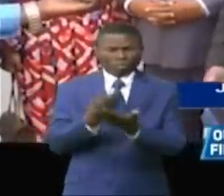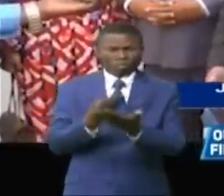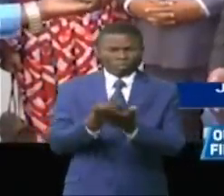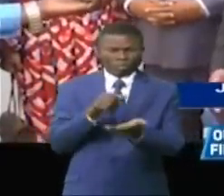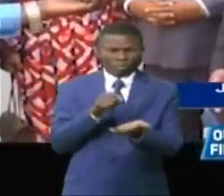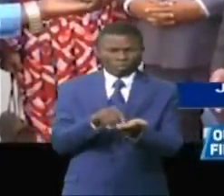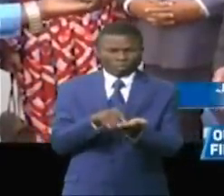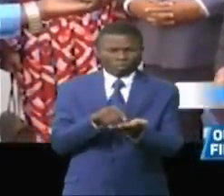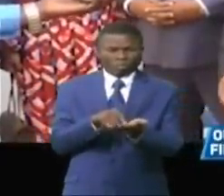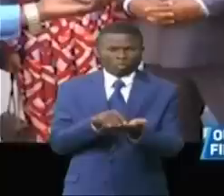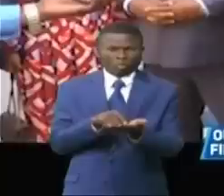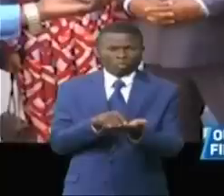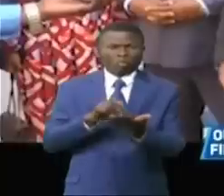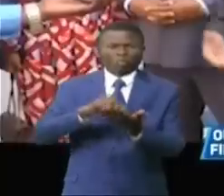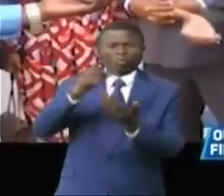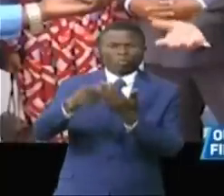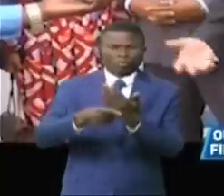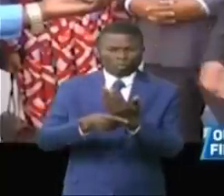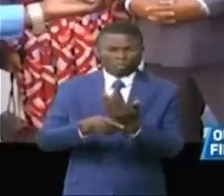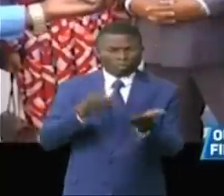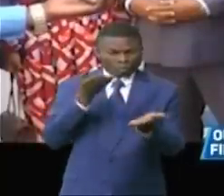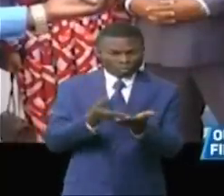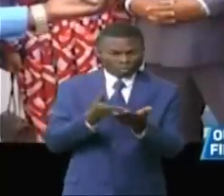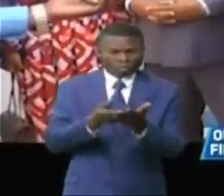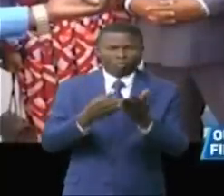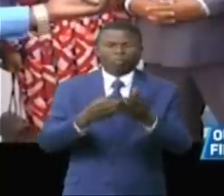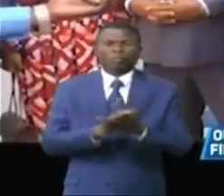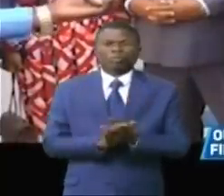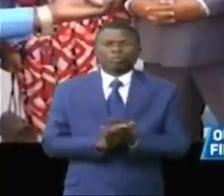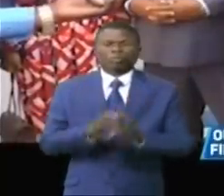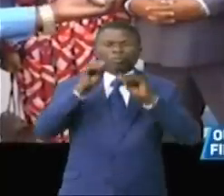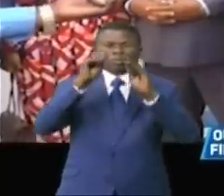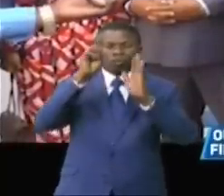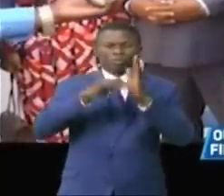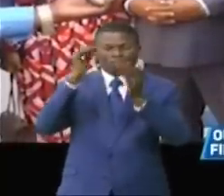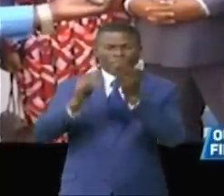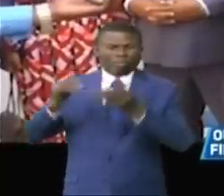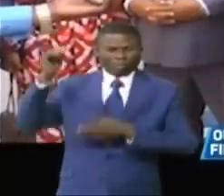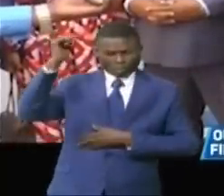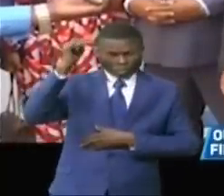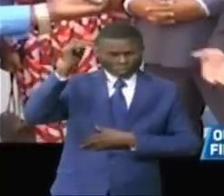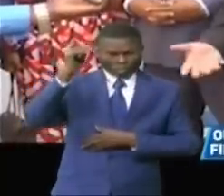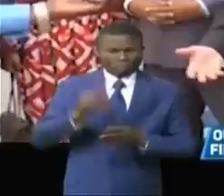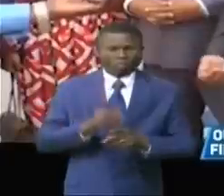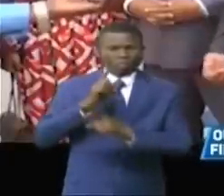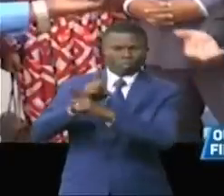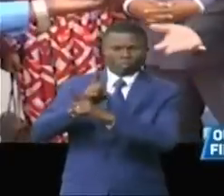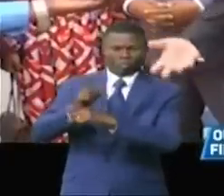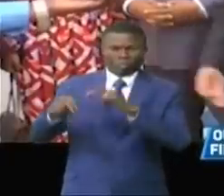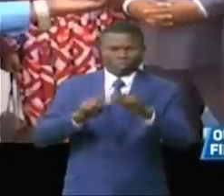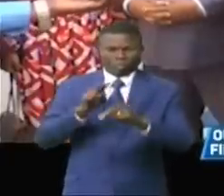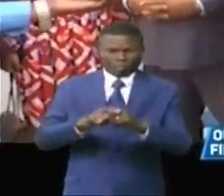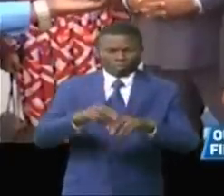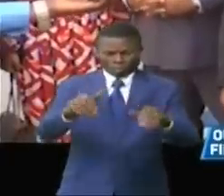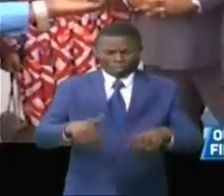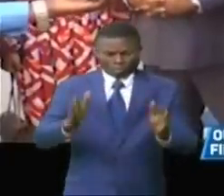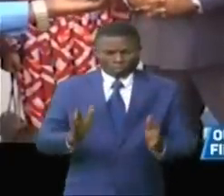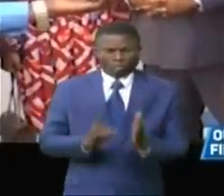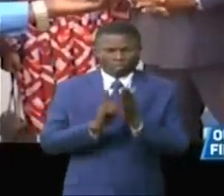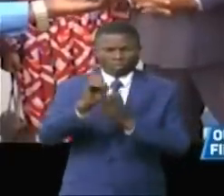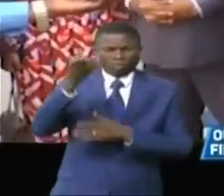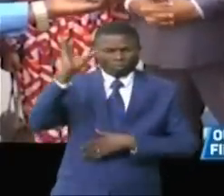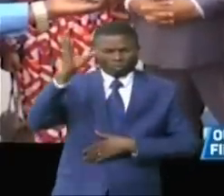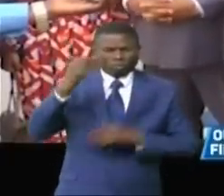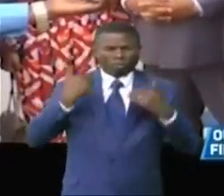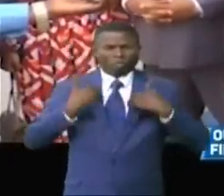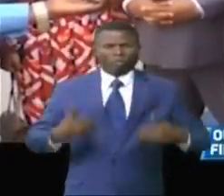cette approche de budget programme, parmi lesquels l'enseignement supérieur, nous avons la défense, nous avons l'agriculture, le développement rural, la